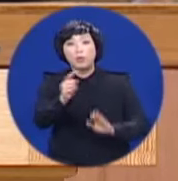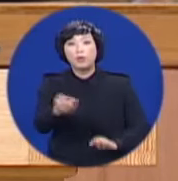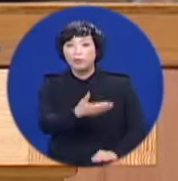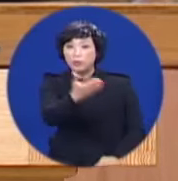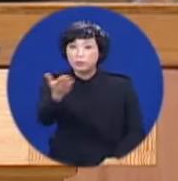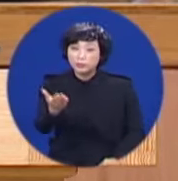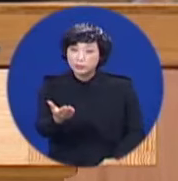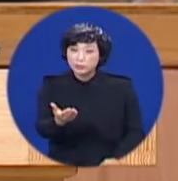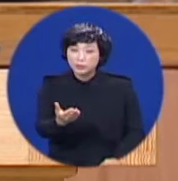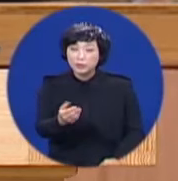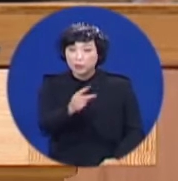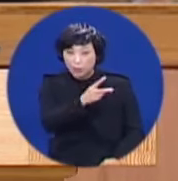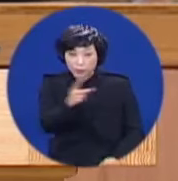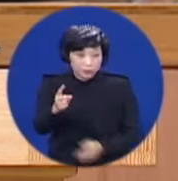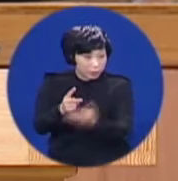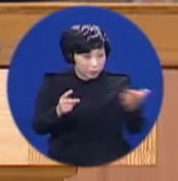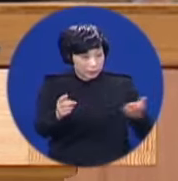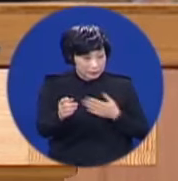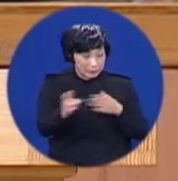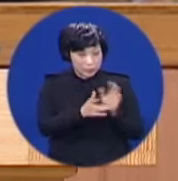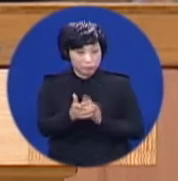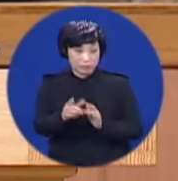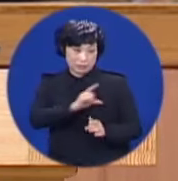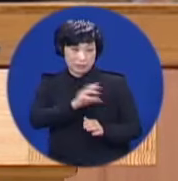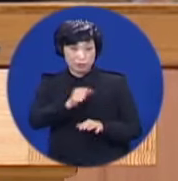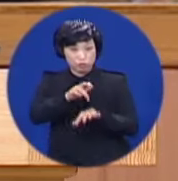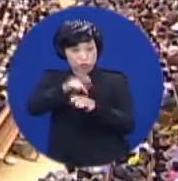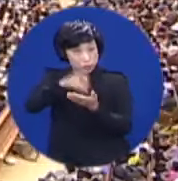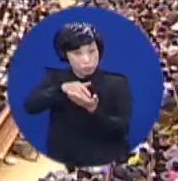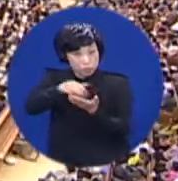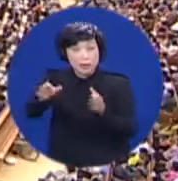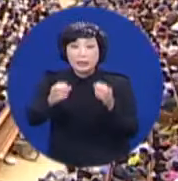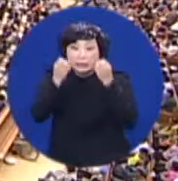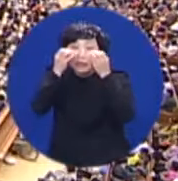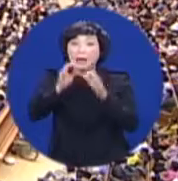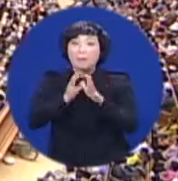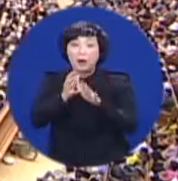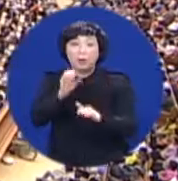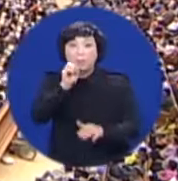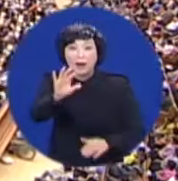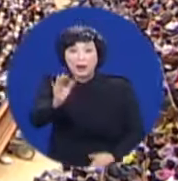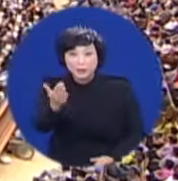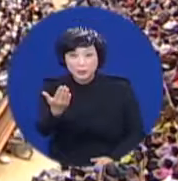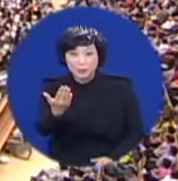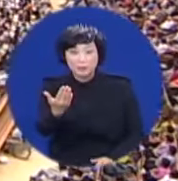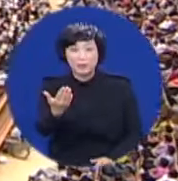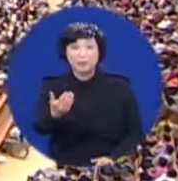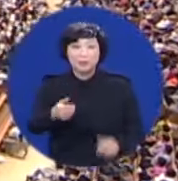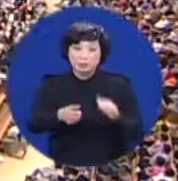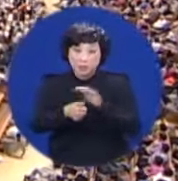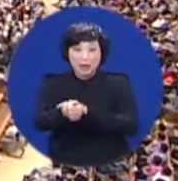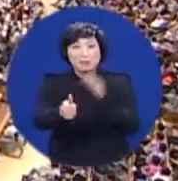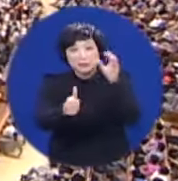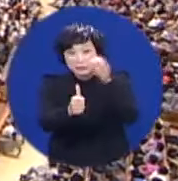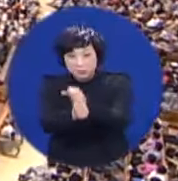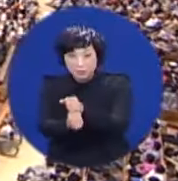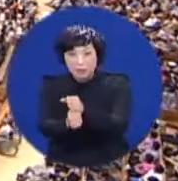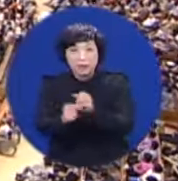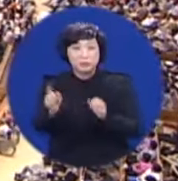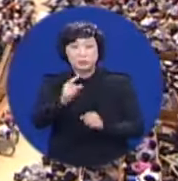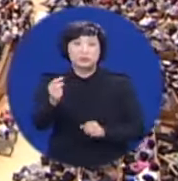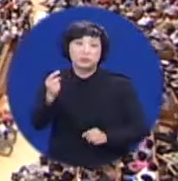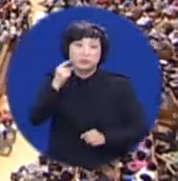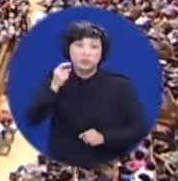따르리니 곧 저희가 내 이름으로 귀신을 쫓아내며 새 방언을 말하며 뱀을